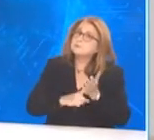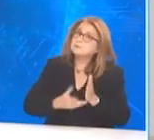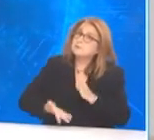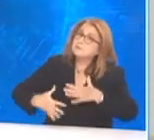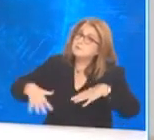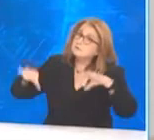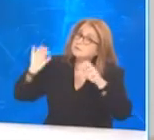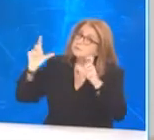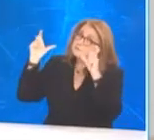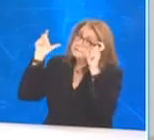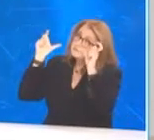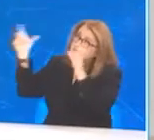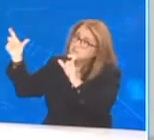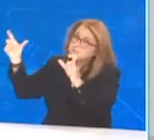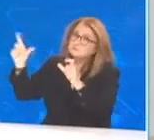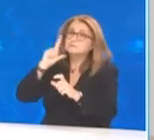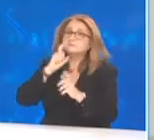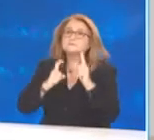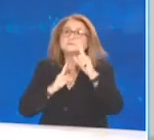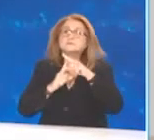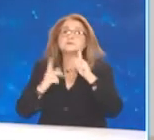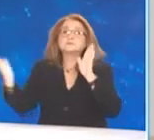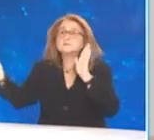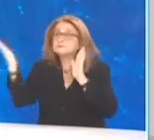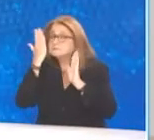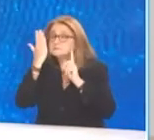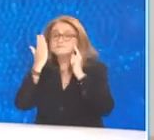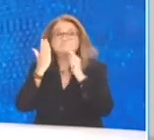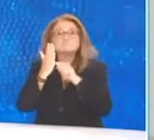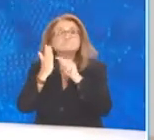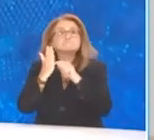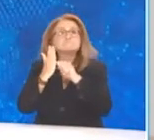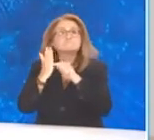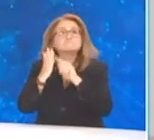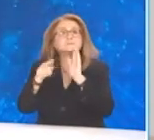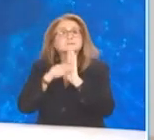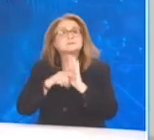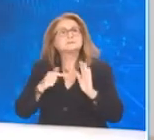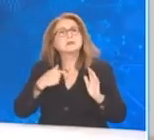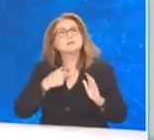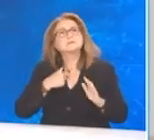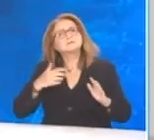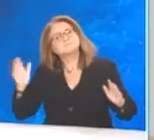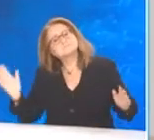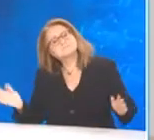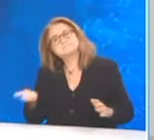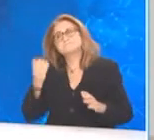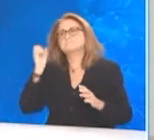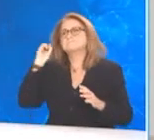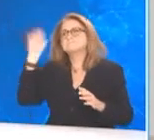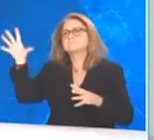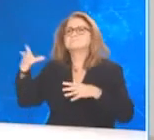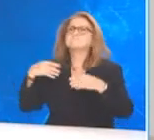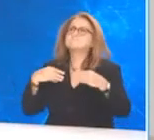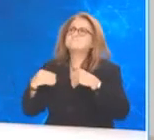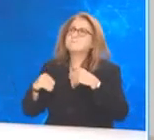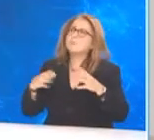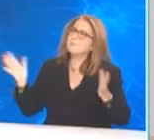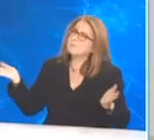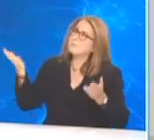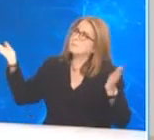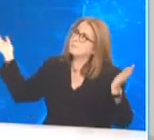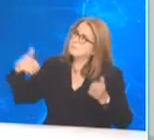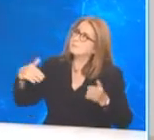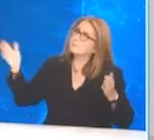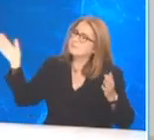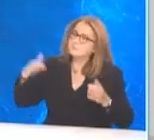κάποιους προορισμούς, και μήπως το γεγονός ότι δείξαμε μια χαλαρότητα προς τους τουρίστες έδωσε και το σήμα για χαλαρότητα στη χώρα, με αποτέλεσμα